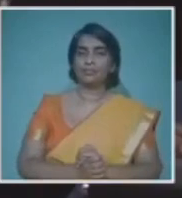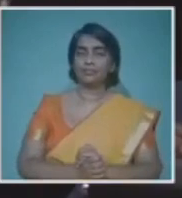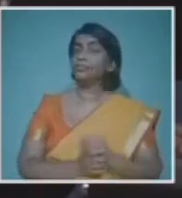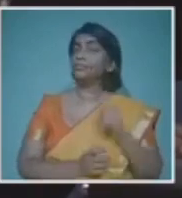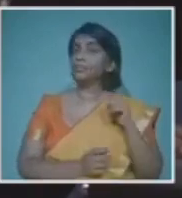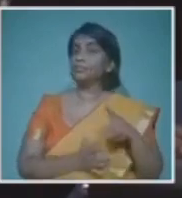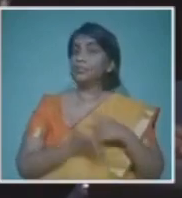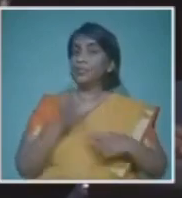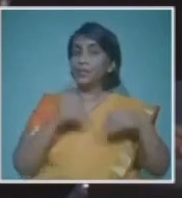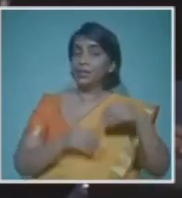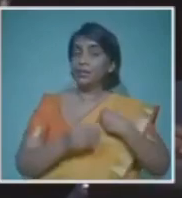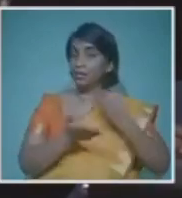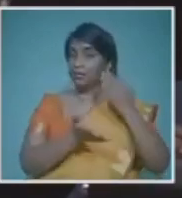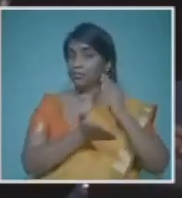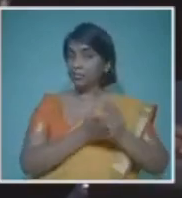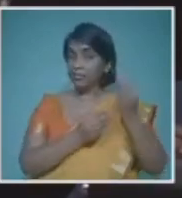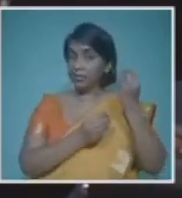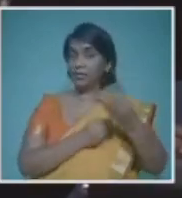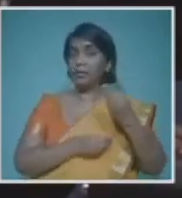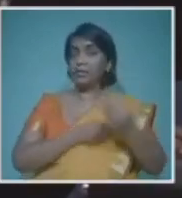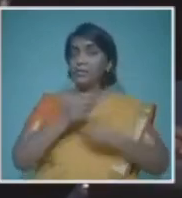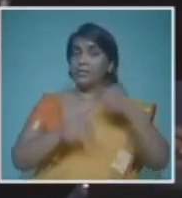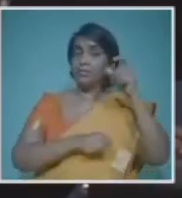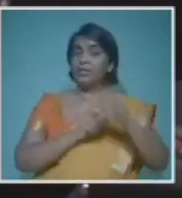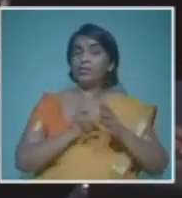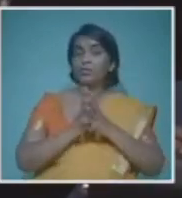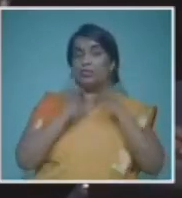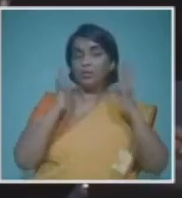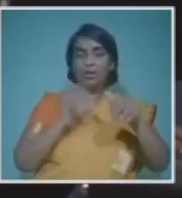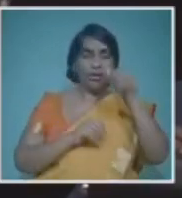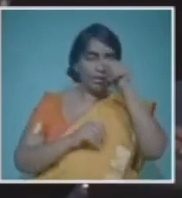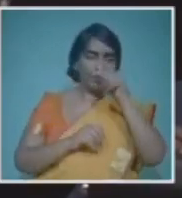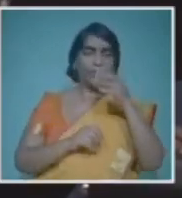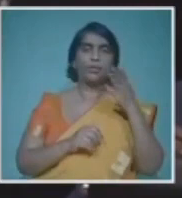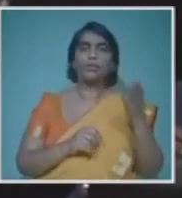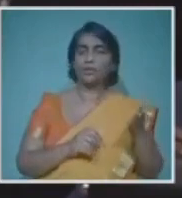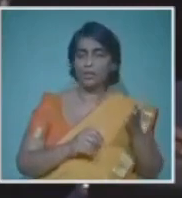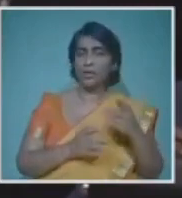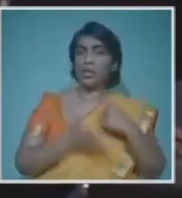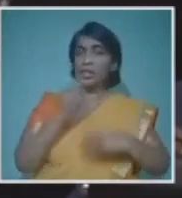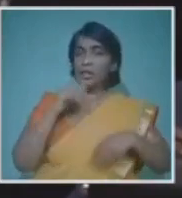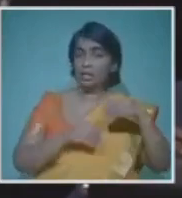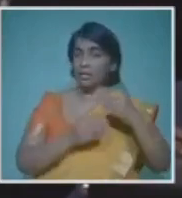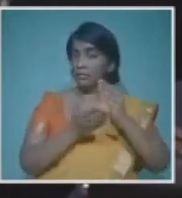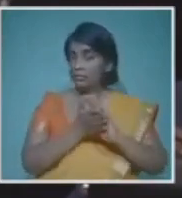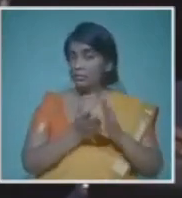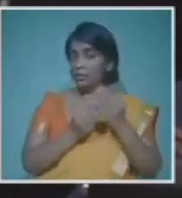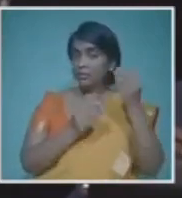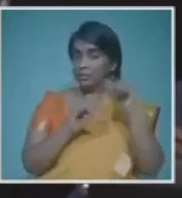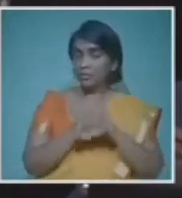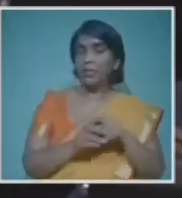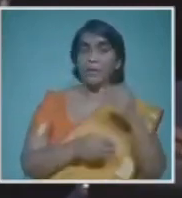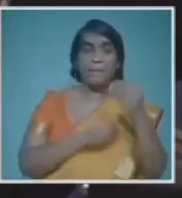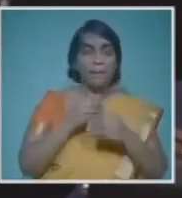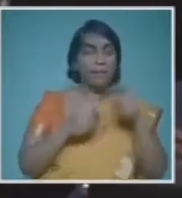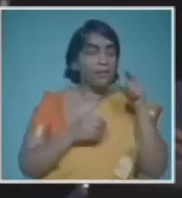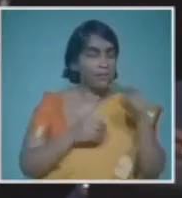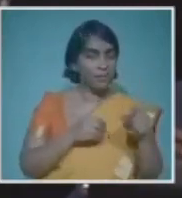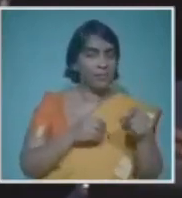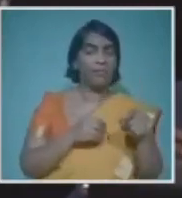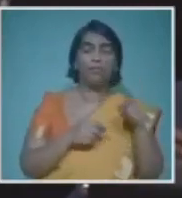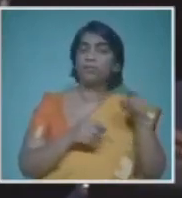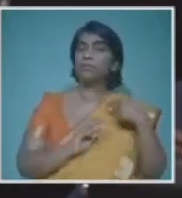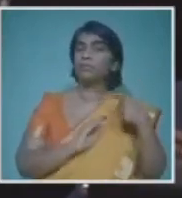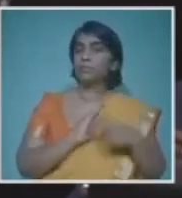මේ දේශපාලන රැකවරණ යටතේ ඉන්න ව්‍යාපාරිකයෝ තමයි හොරකම් කරන්නේ. දේශපාලන රැකවරණ යටතේ ඉන්න ව්‍යාපාරිකයෝ තමයි